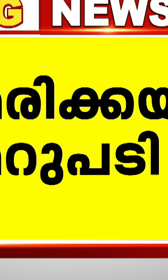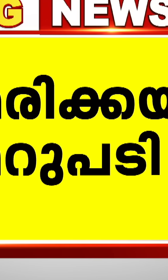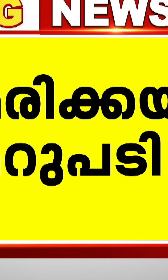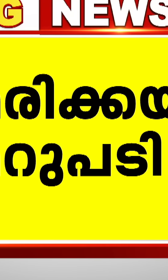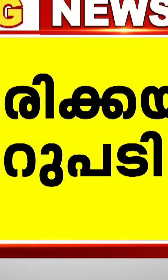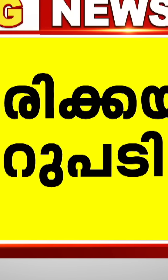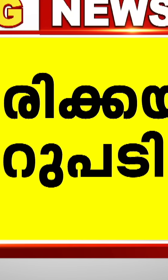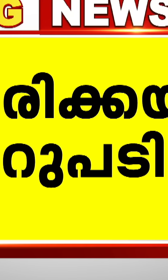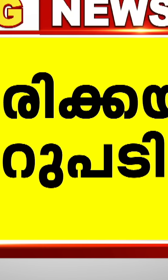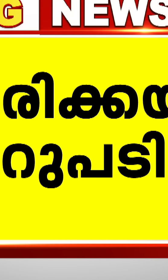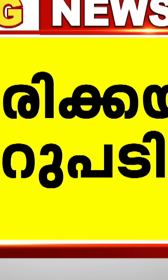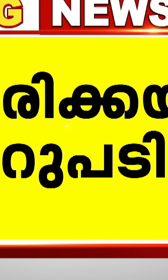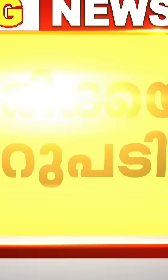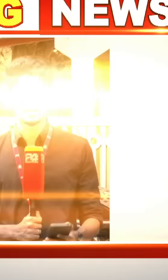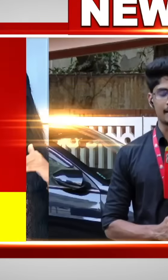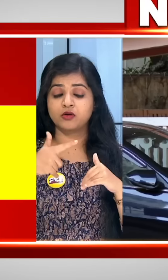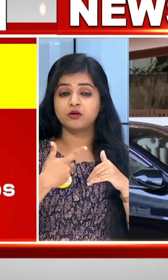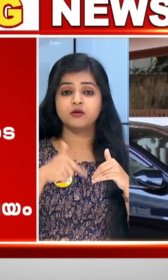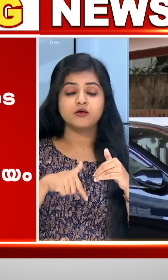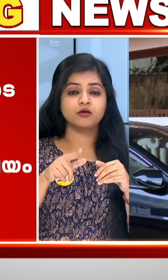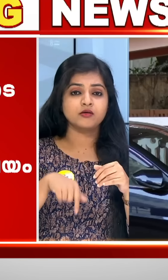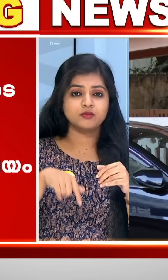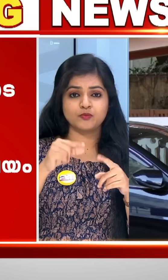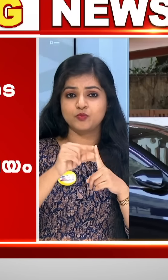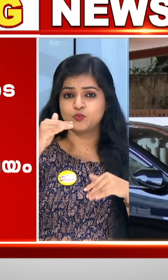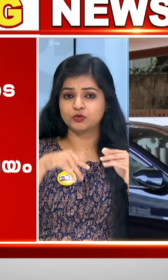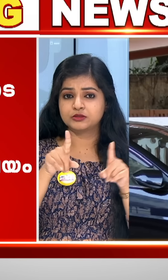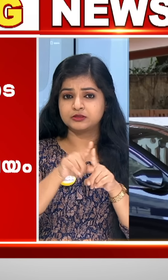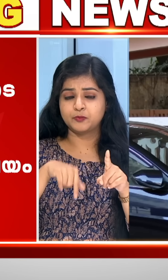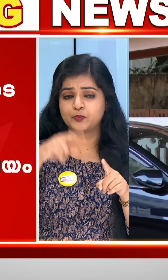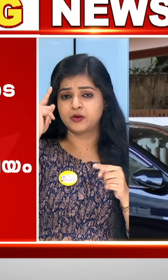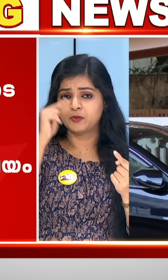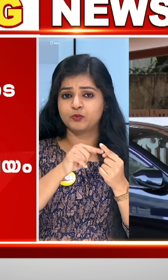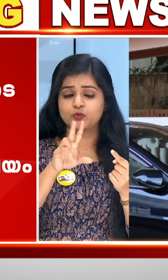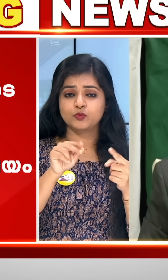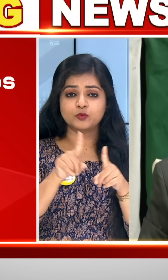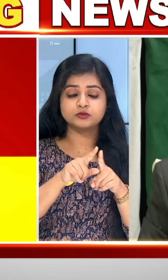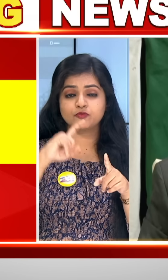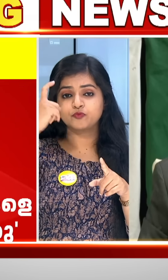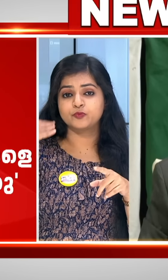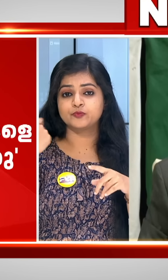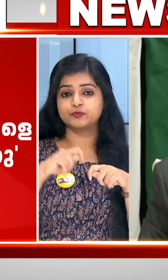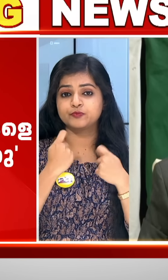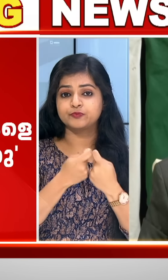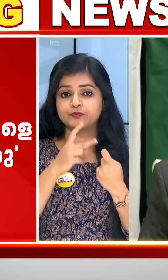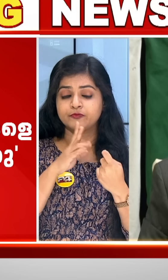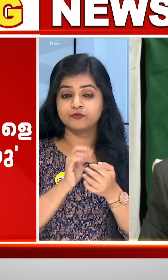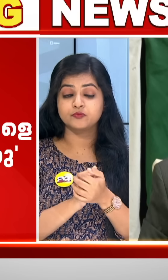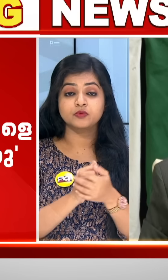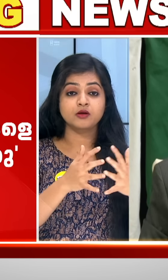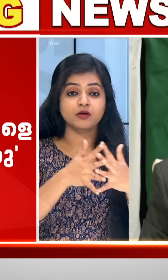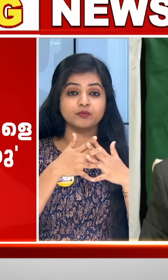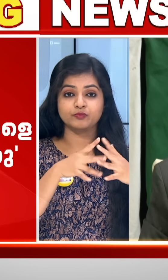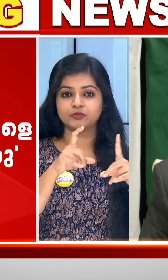ഒന്നിൽ വോട്ട് ബാങ്ക് രാഷ്ട്രീയം കാണരുതെന്നാണ് ഈ വിഷയത്തിൽ ഇപ്പോൾ വിദേശകാര്യ മന്ത്രാലയം വ്യക്തമാക്കിയിരിക്കുന്നത് എന്തായാലും യുഎസ് ഡിപ്പാർട്ട്മെൻറിന്